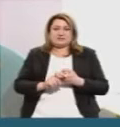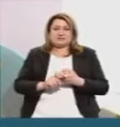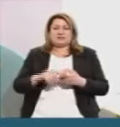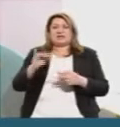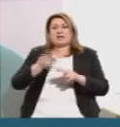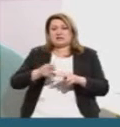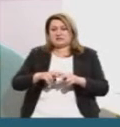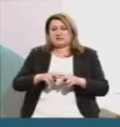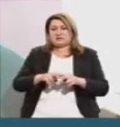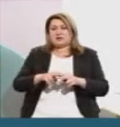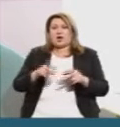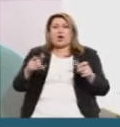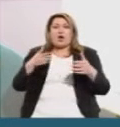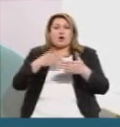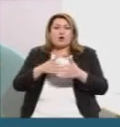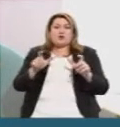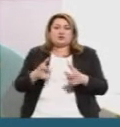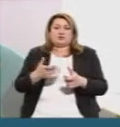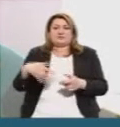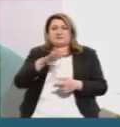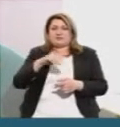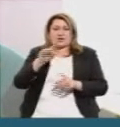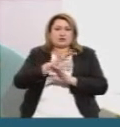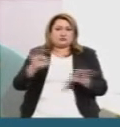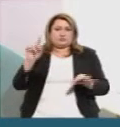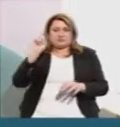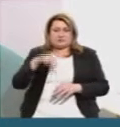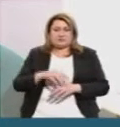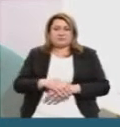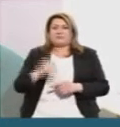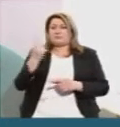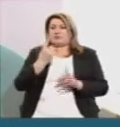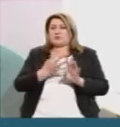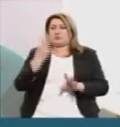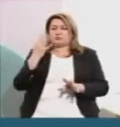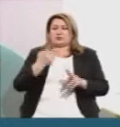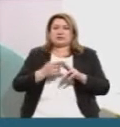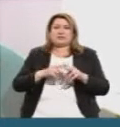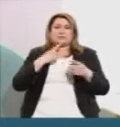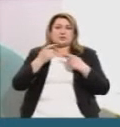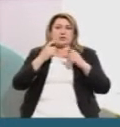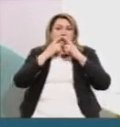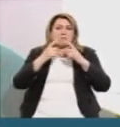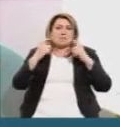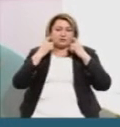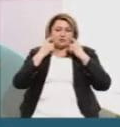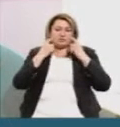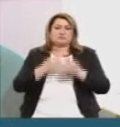И эти ограничения вы все отлично знаете. В первую очередь, это соблюдение масочного